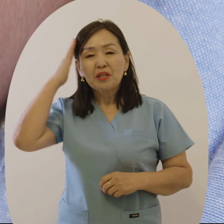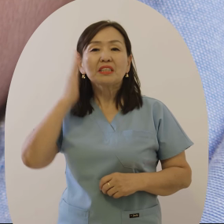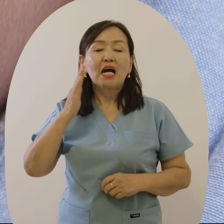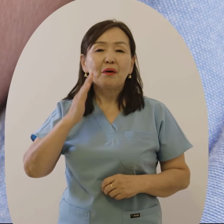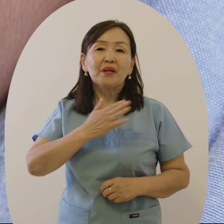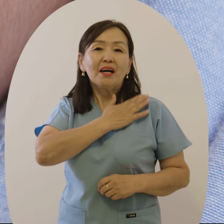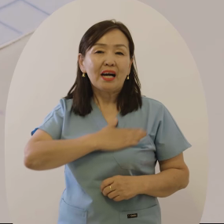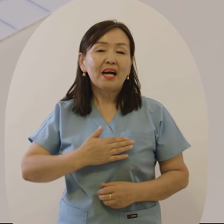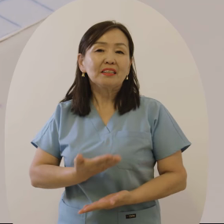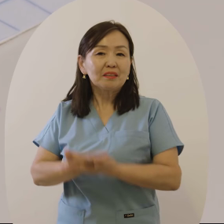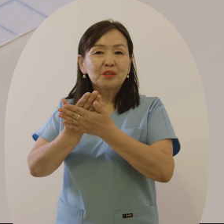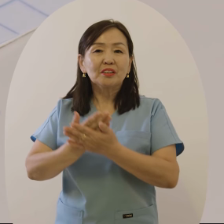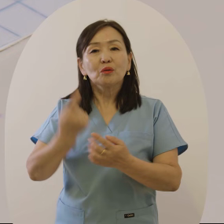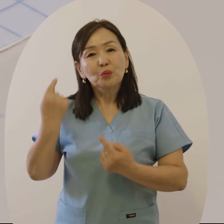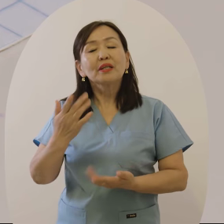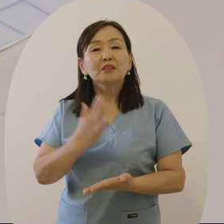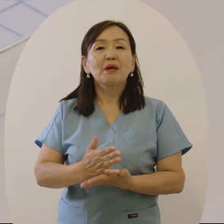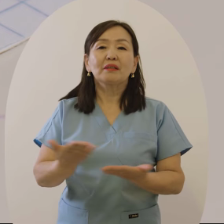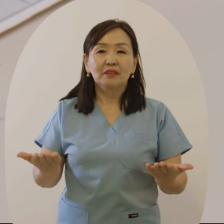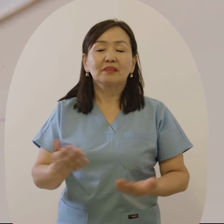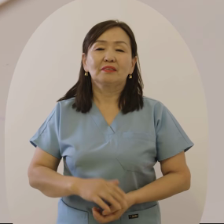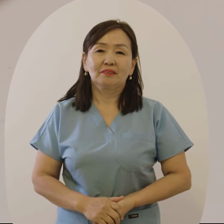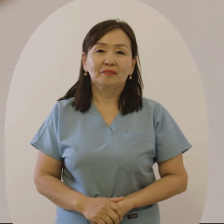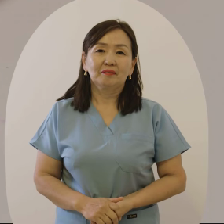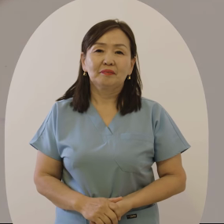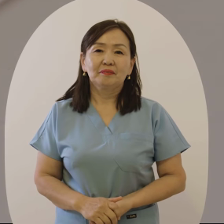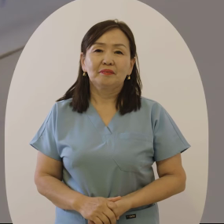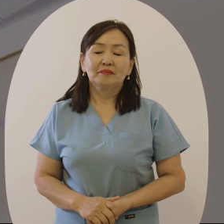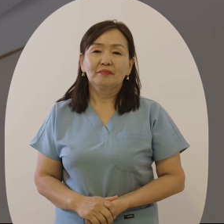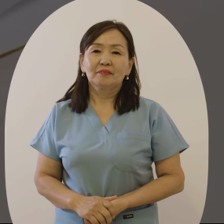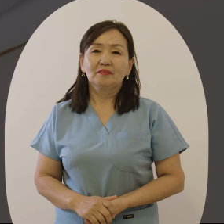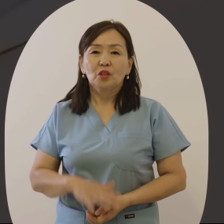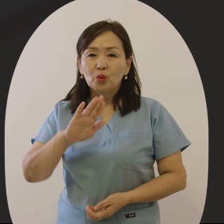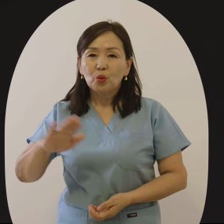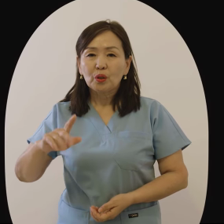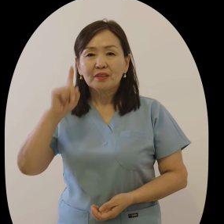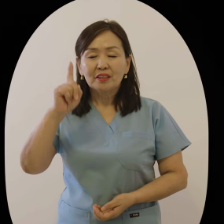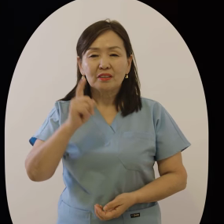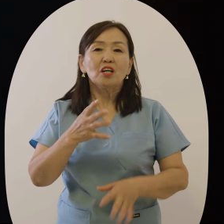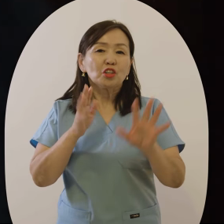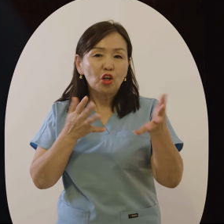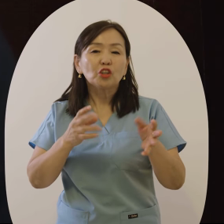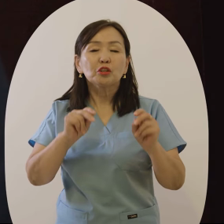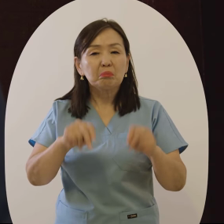том болсон гэж боддогч томчуудын хайр халамж дэмжлэгийг хүлээж байдаг юм шүү.